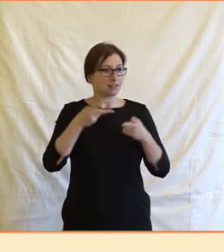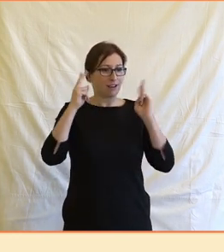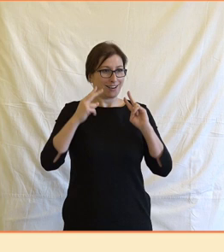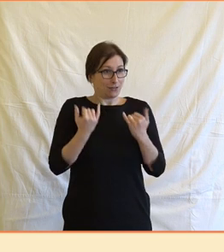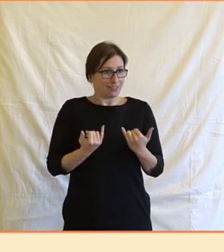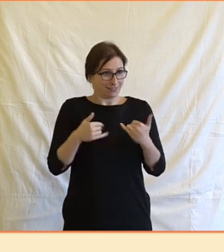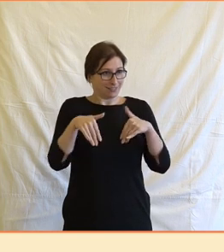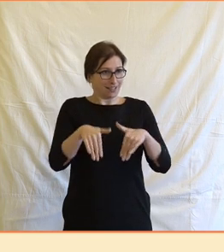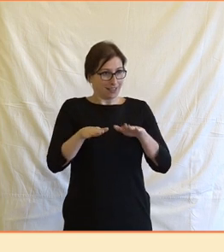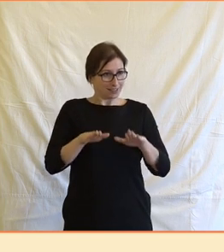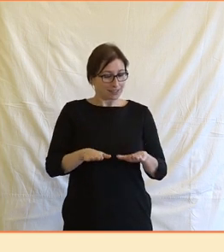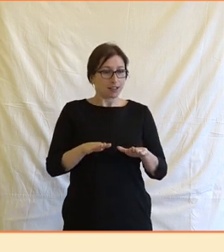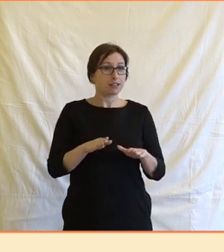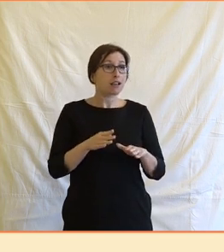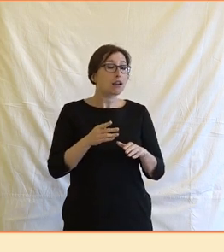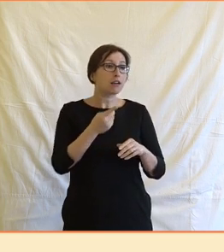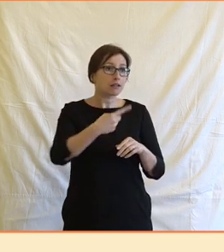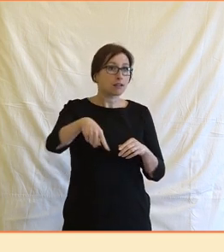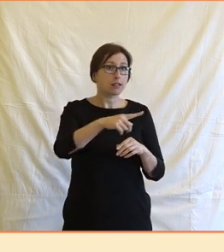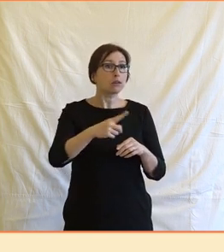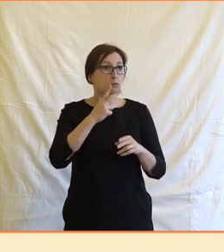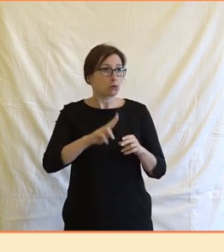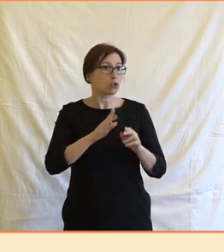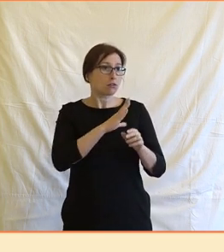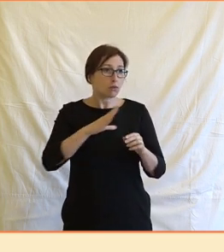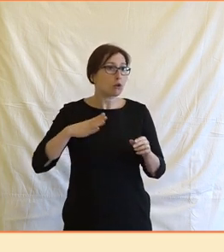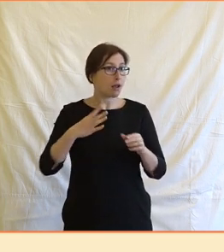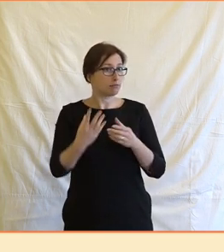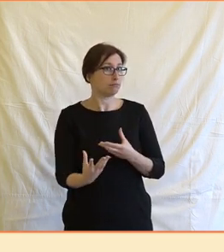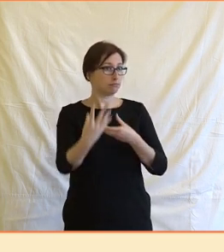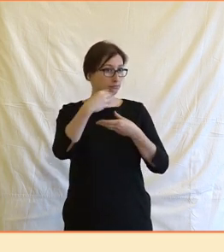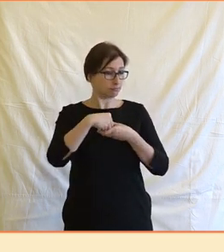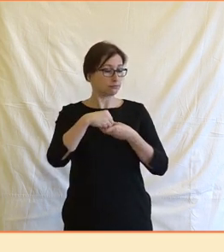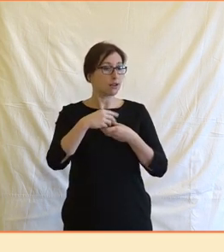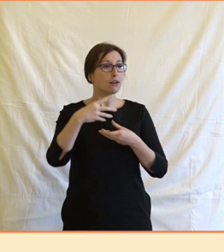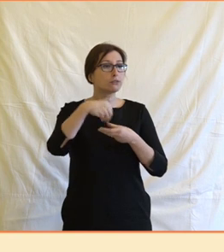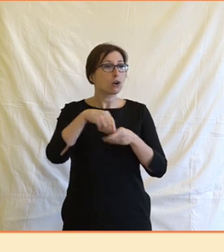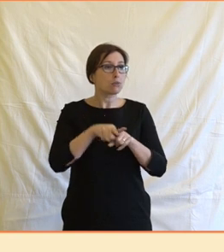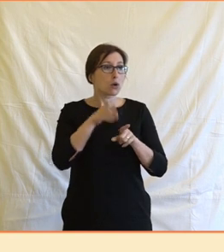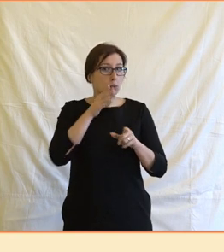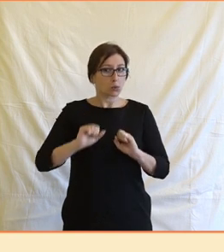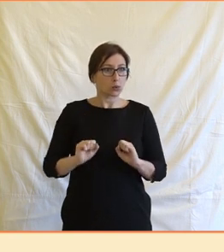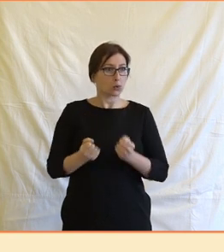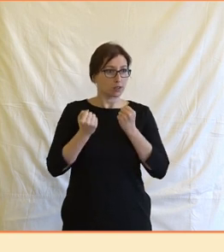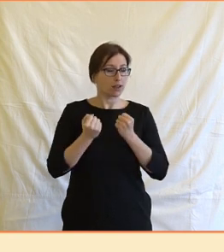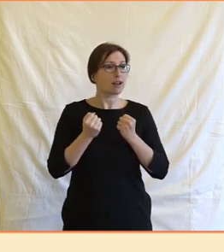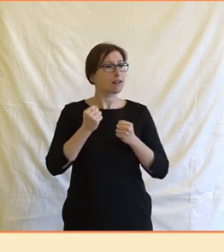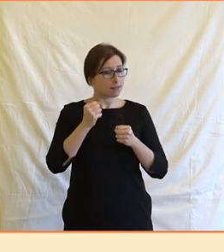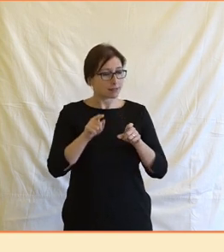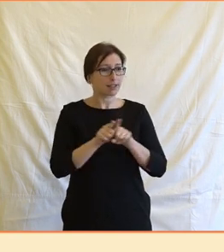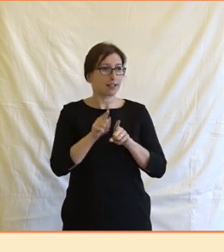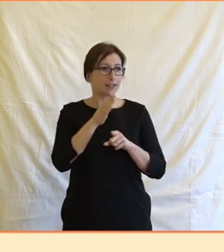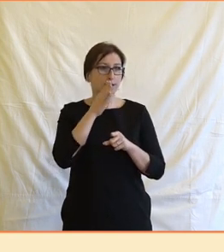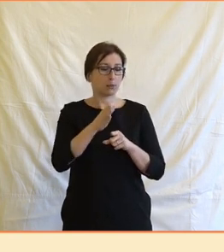Karlovy, tak se a uvítáme, když se zapojíte do naší sítě, kterou vytvoříme a je